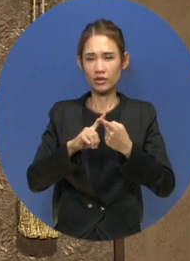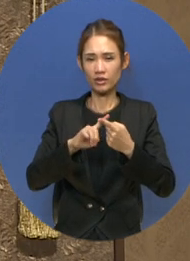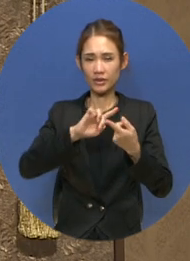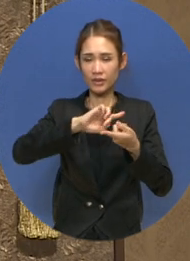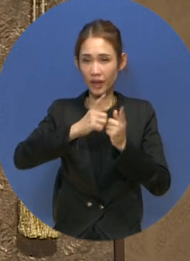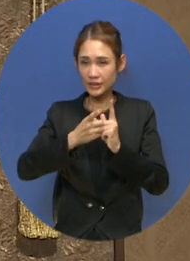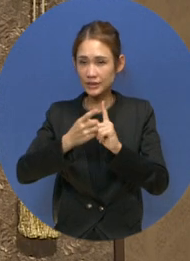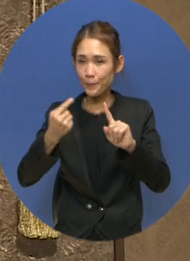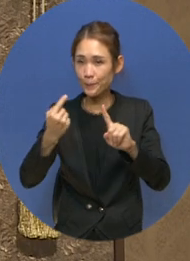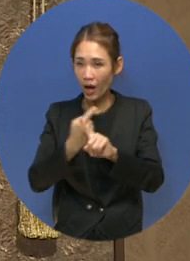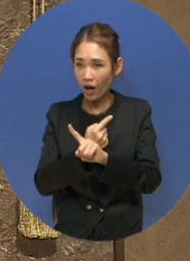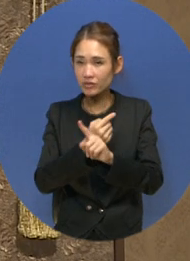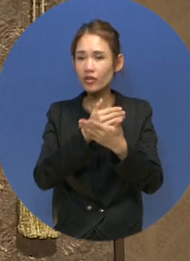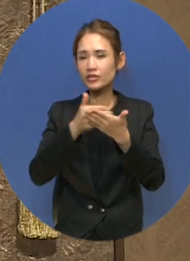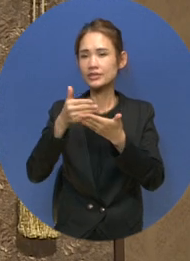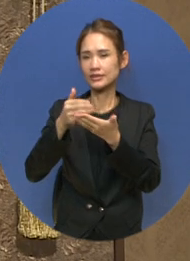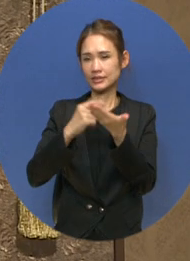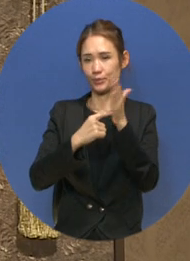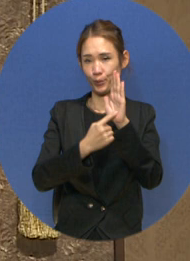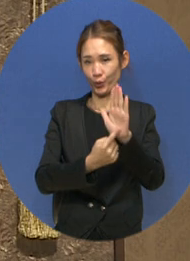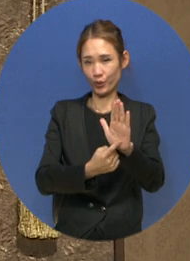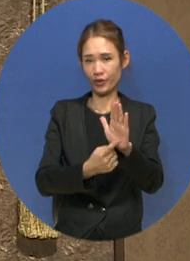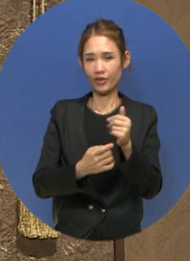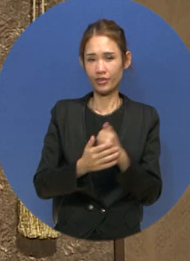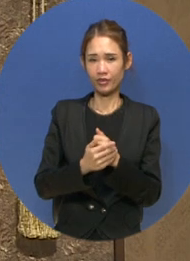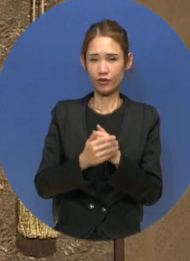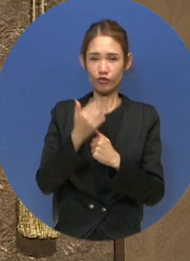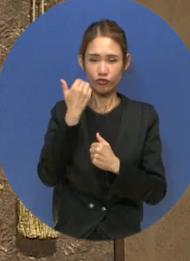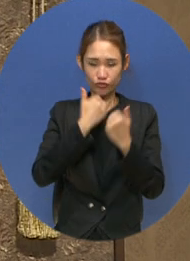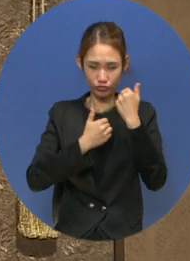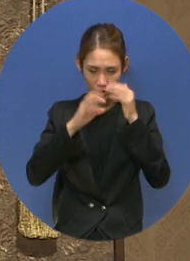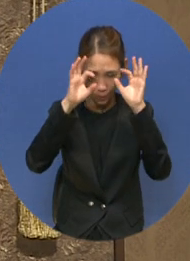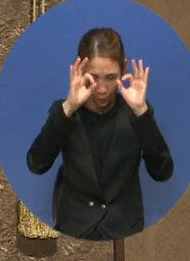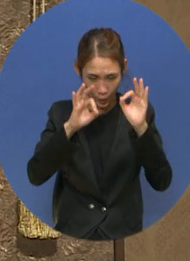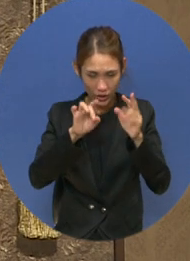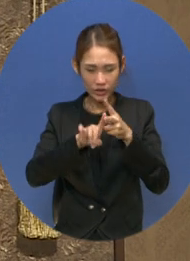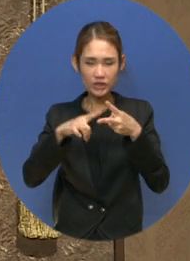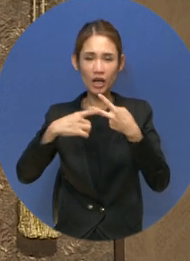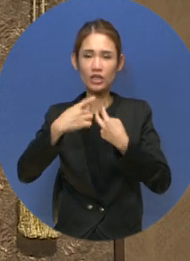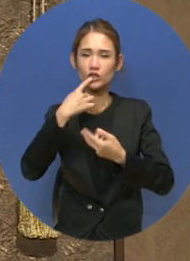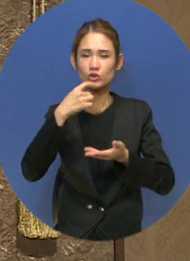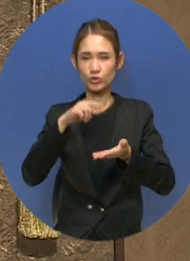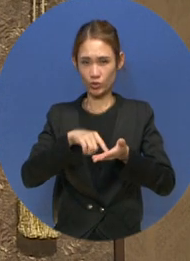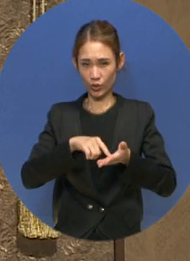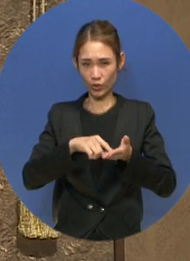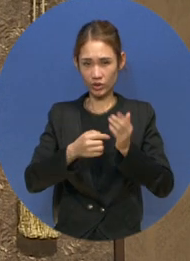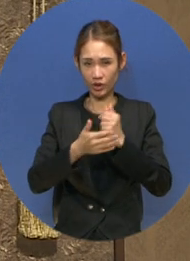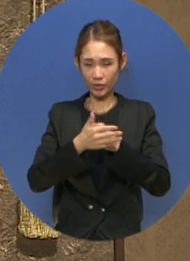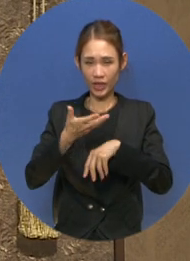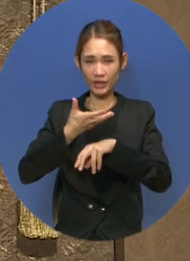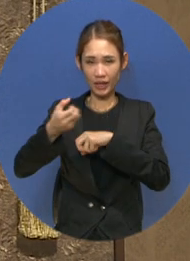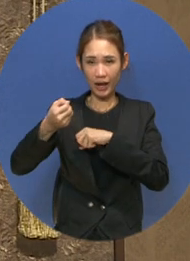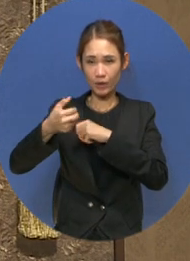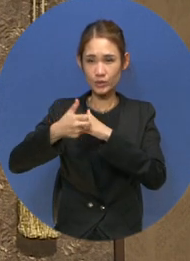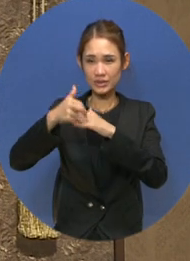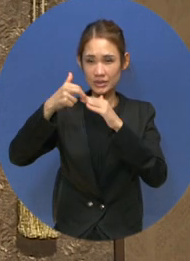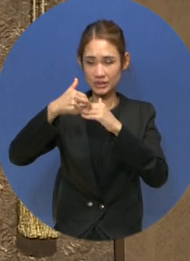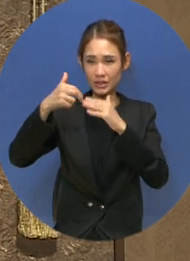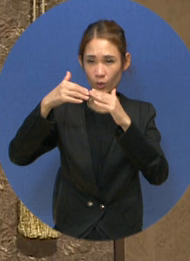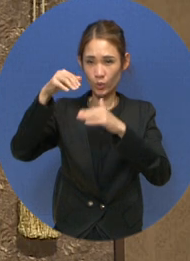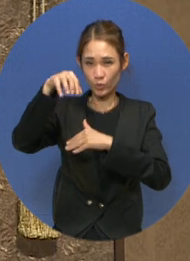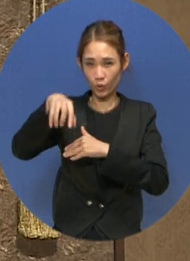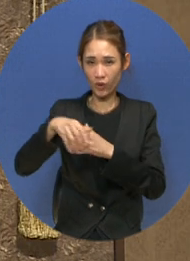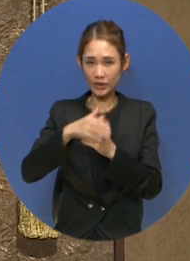그림으로 표현해서 누구나 보고 이렇게 이용할 수 있도록 하기 위해서 선별 진료소에 그런 그림으로